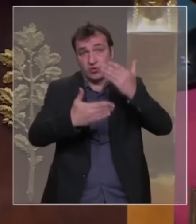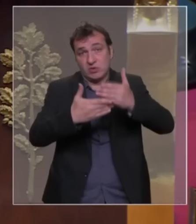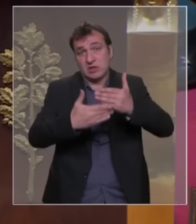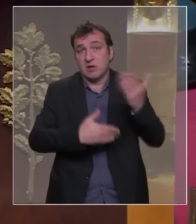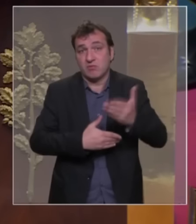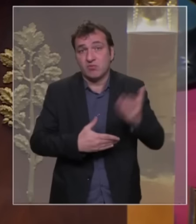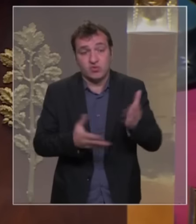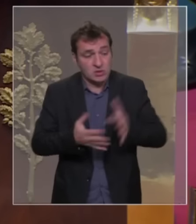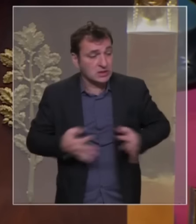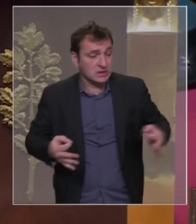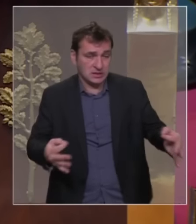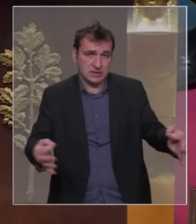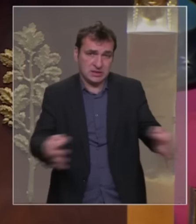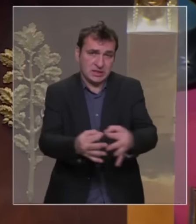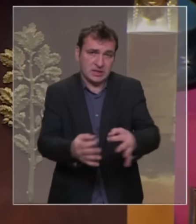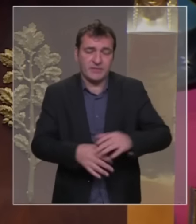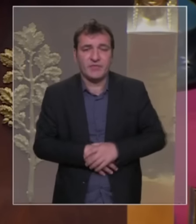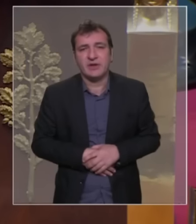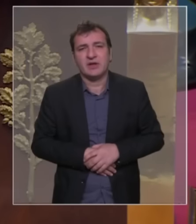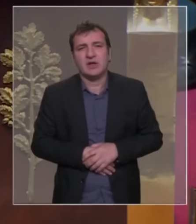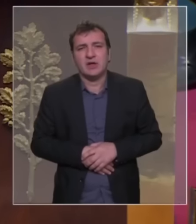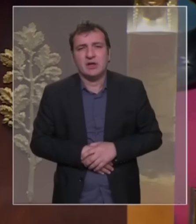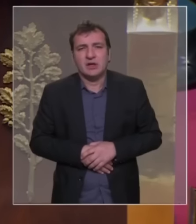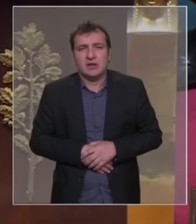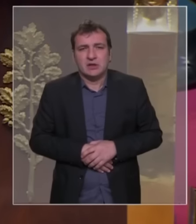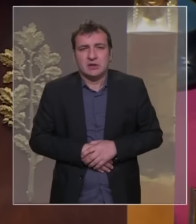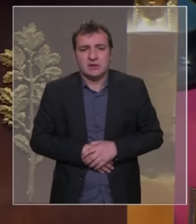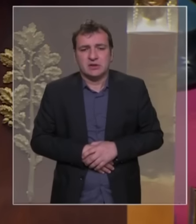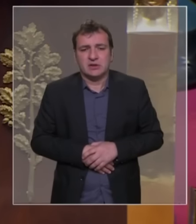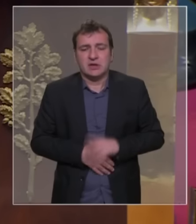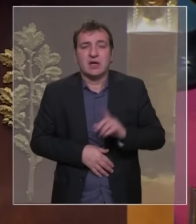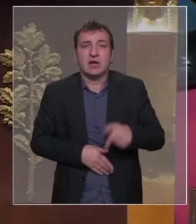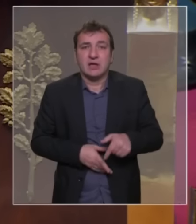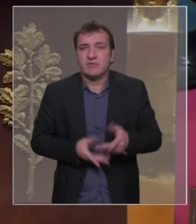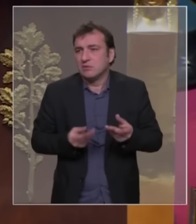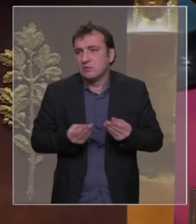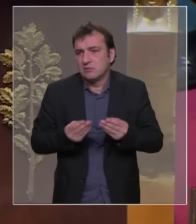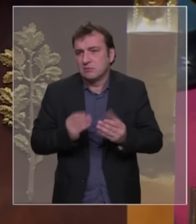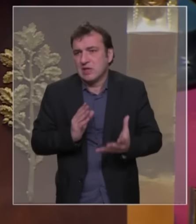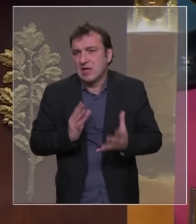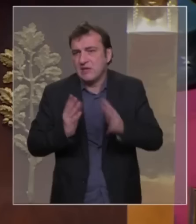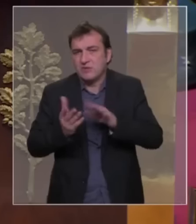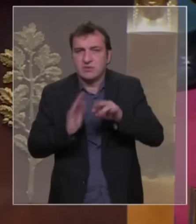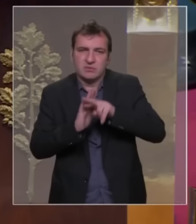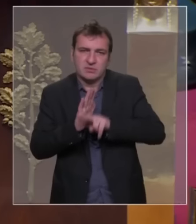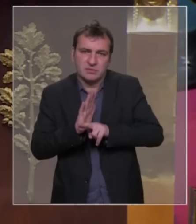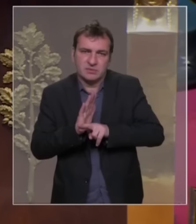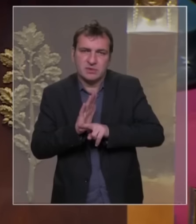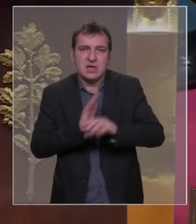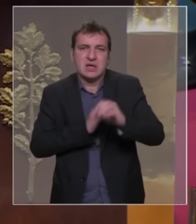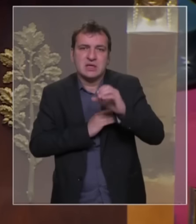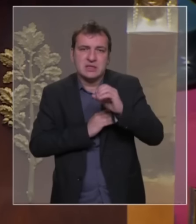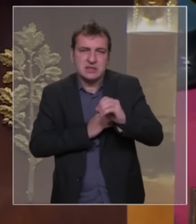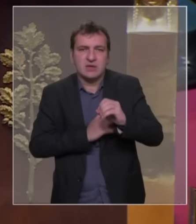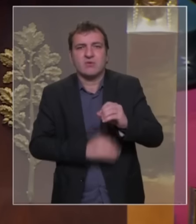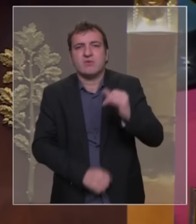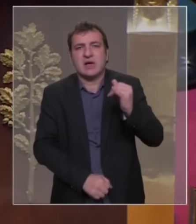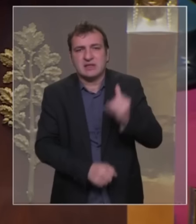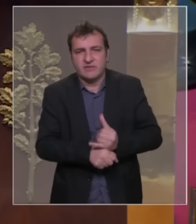Nous devons faire évoluer de manière pragmatique et différenciée la réglementation zéro artificialisation